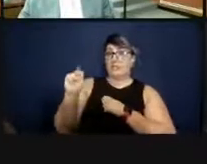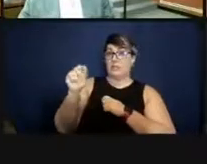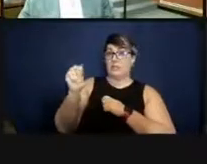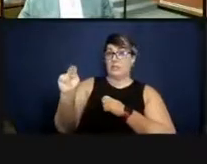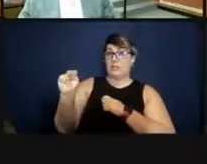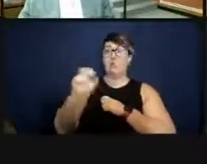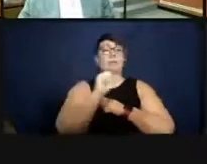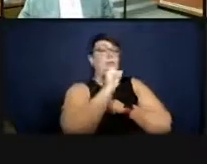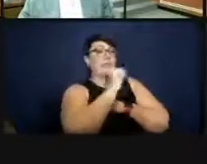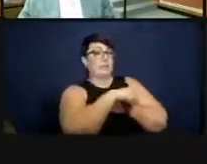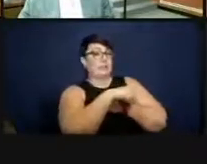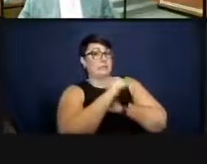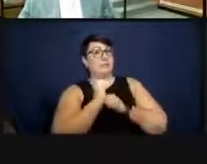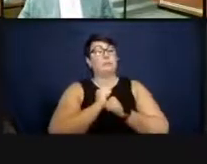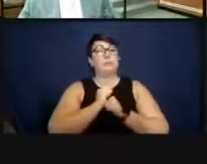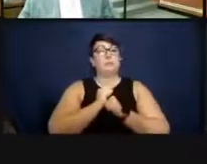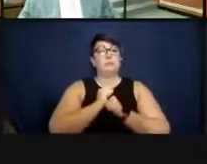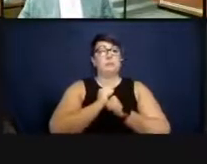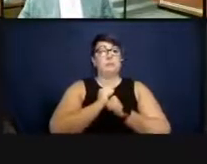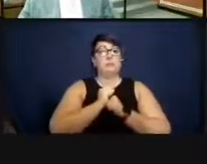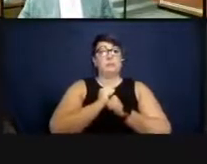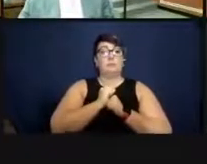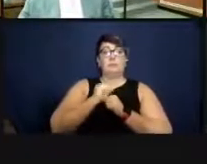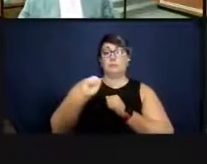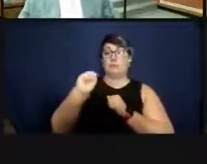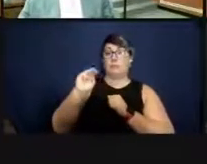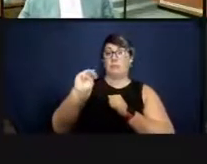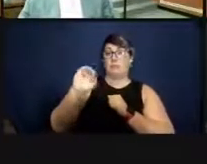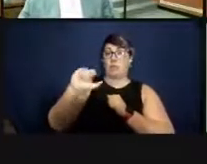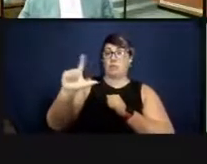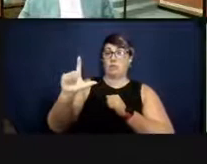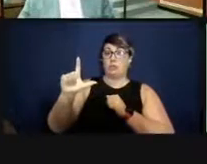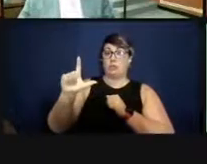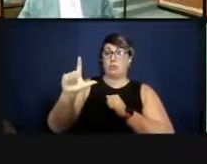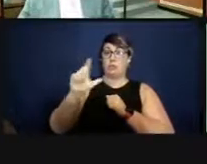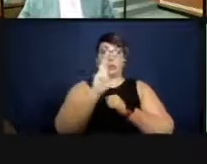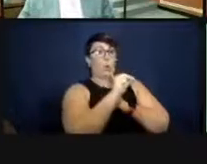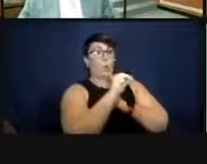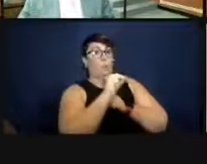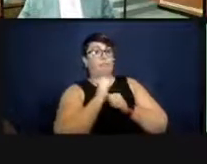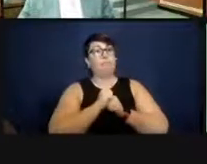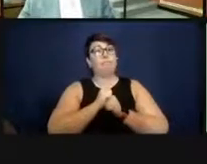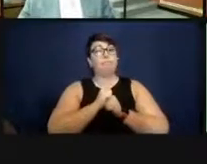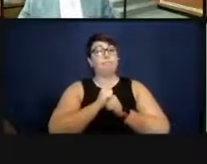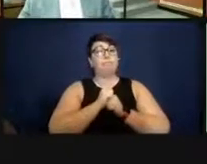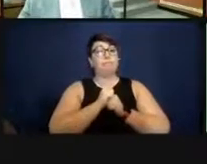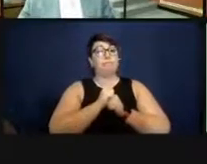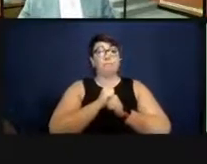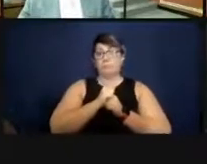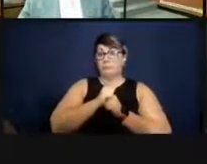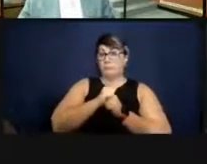Hapana. Ndio. Bi Duncan, ndio. Joe Marshall. Hapana.